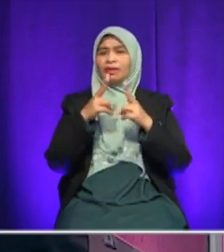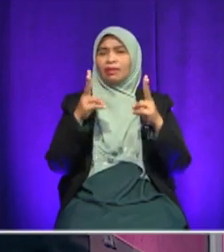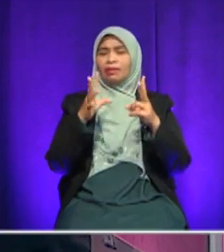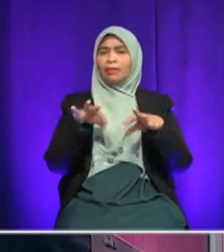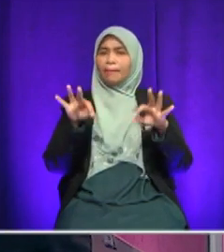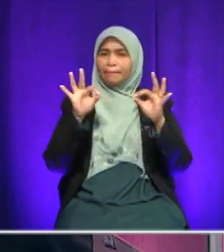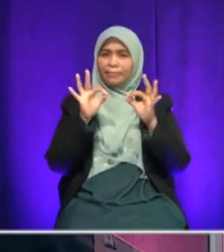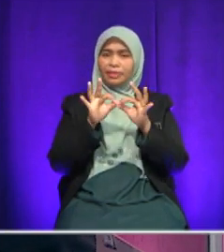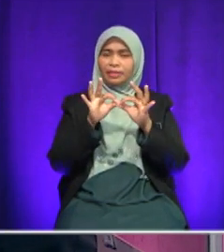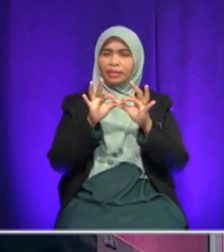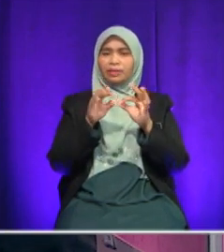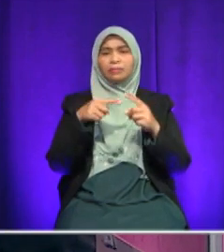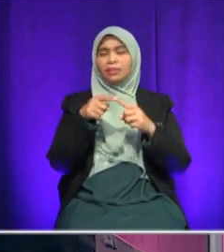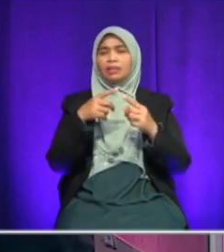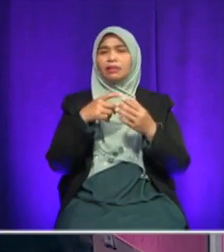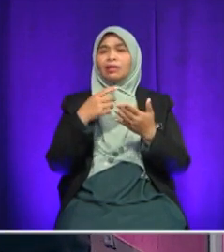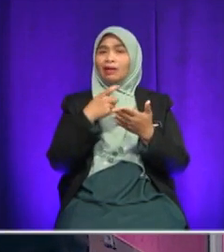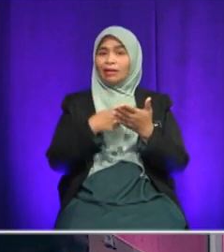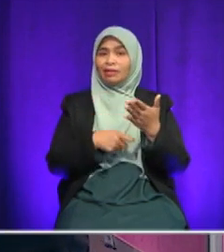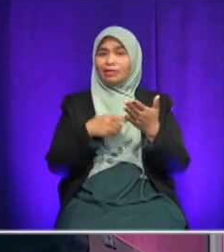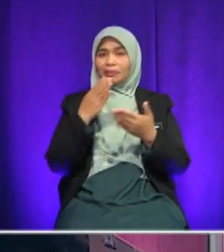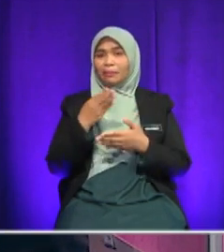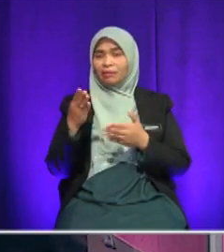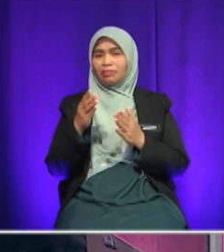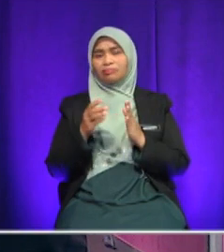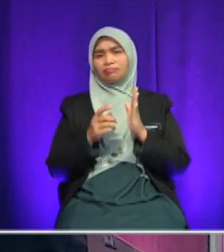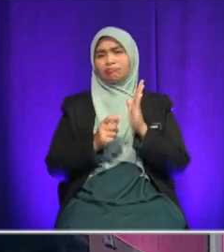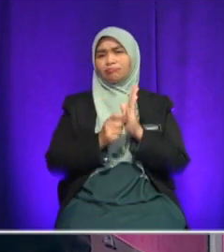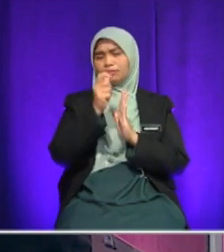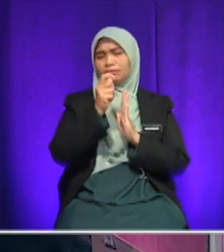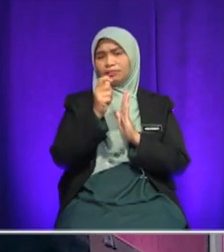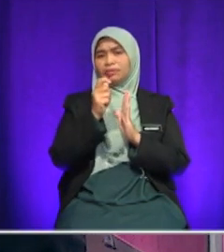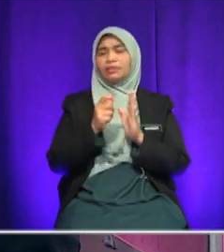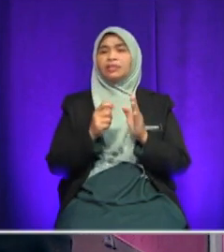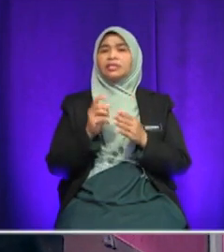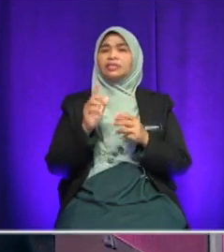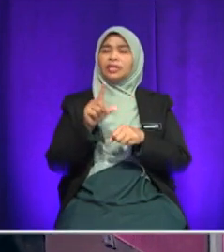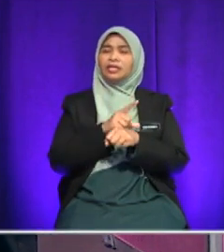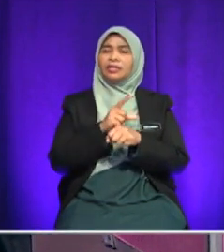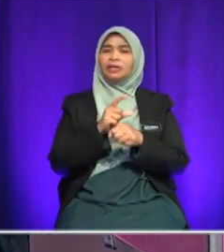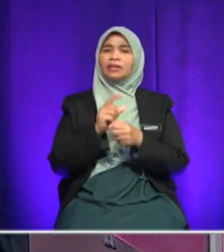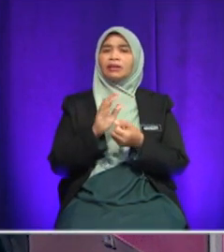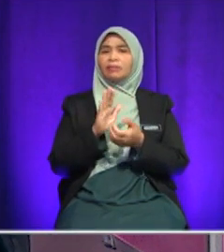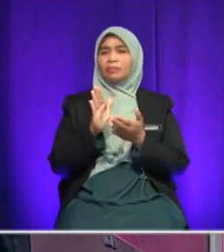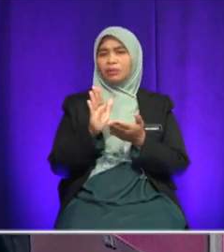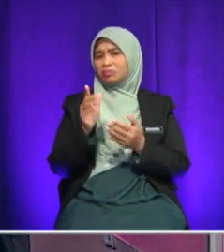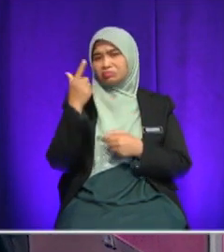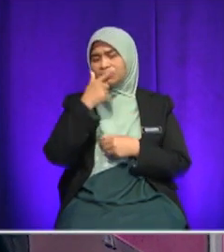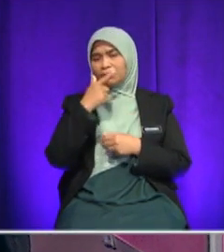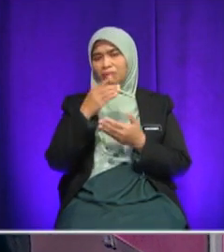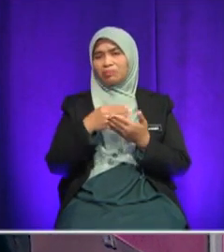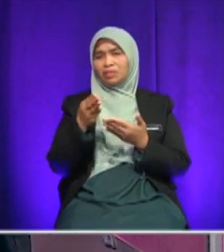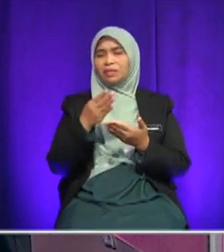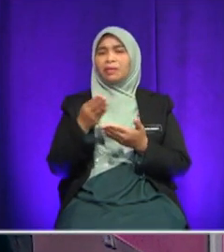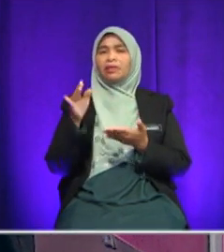mana apabila harga barang meningkat, so biasanya pengguna ataupun isi rumah kurang membeli barang